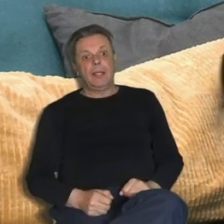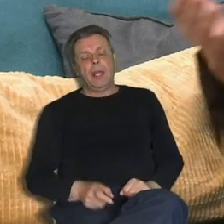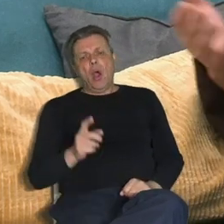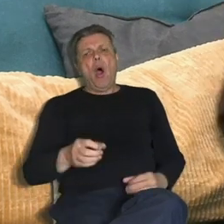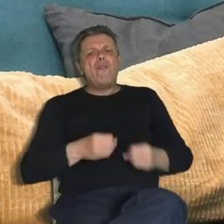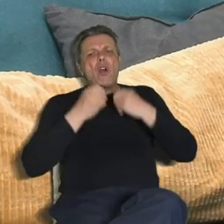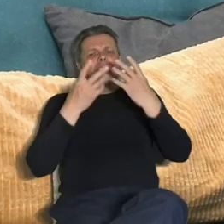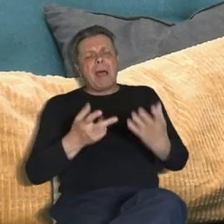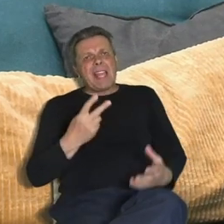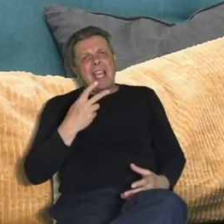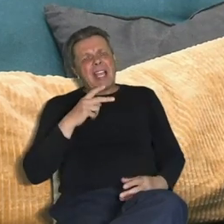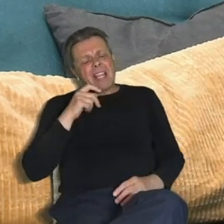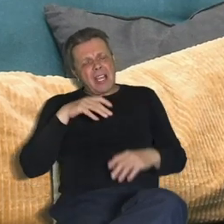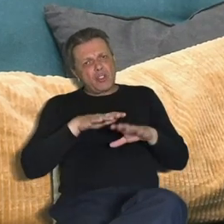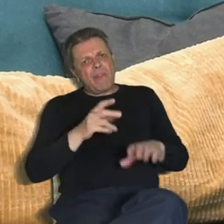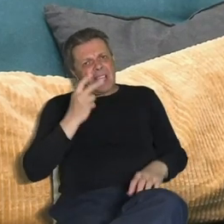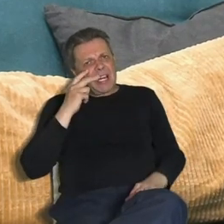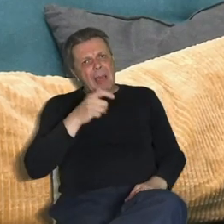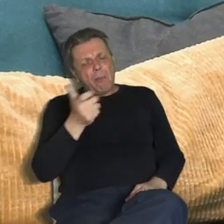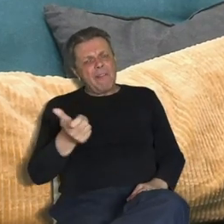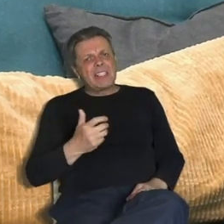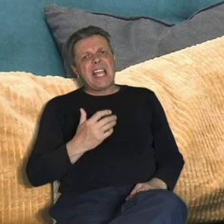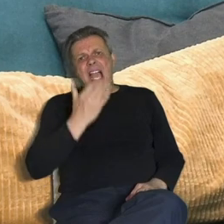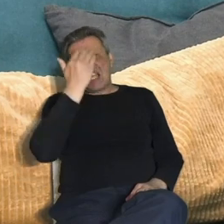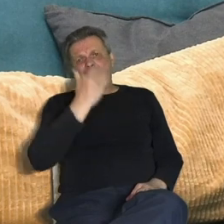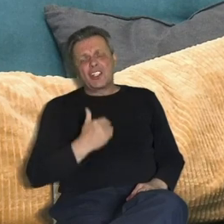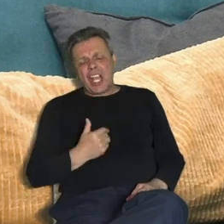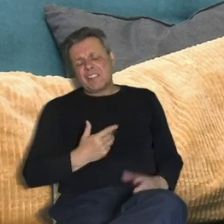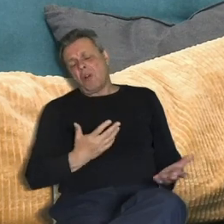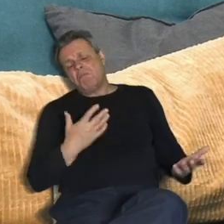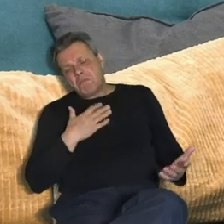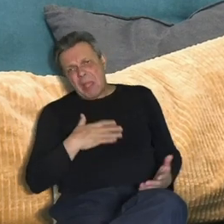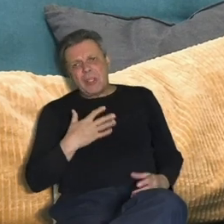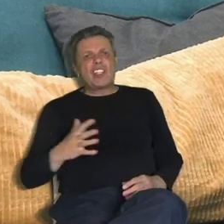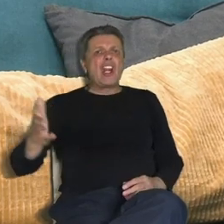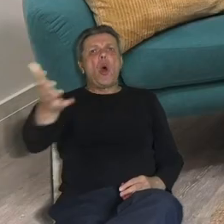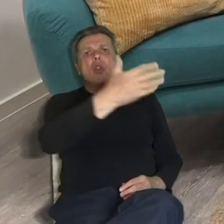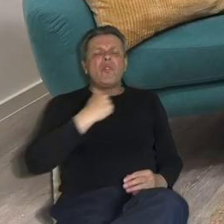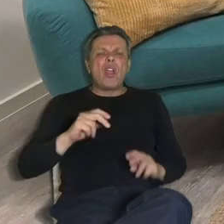nekada kad čovjek gleda povijest, da je kršćanstvo ili se vjere trude da osvoje tako svijet. Dakle,